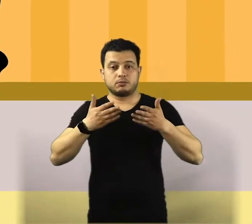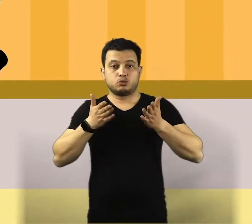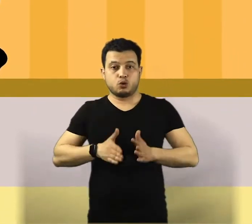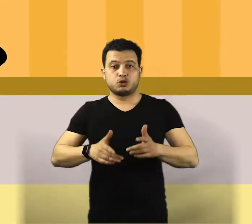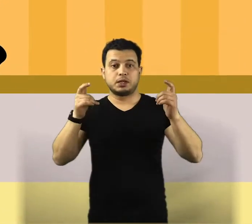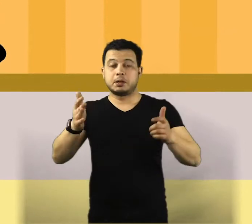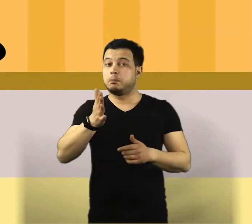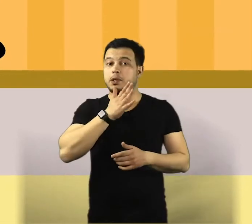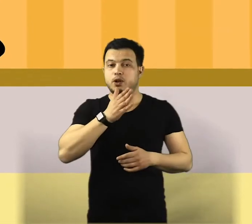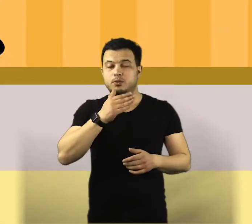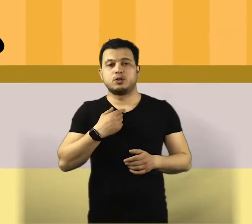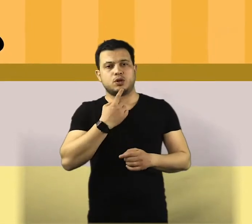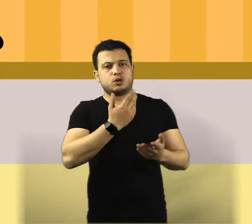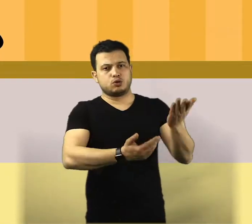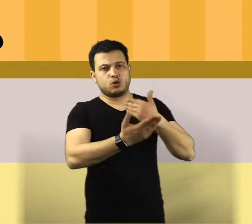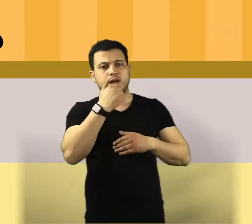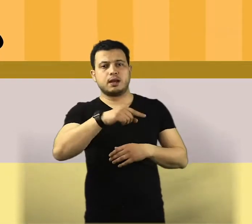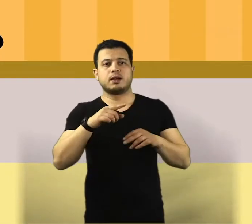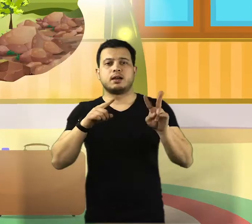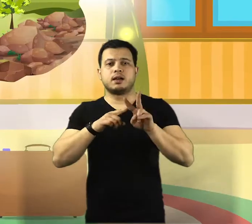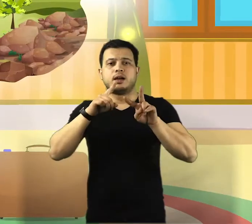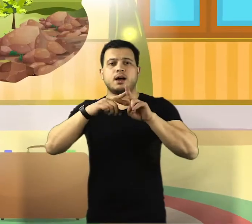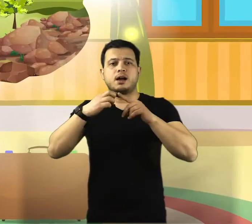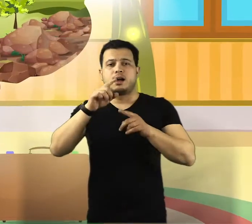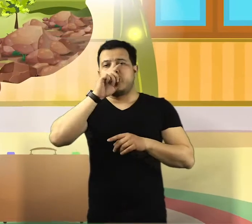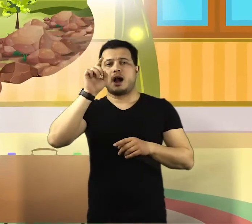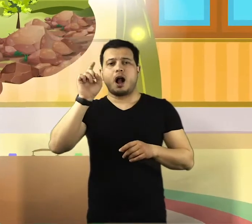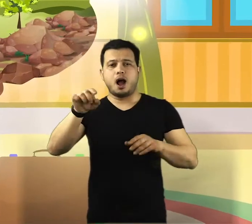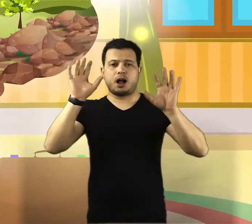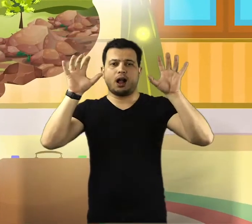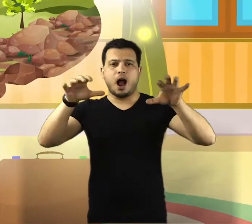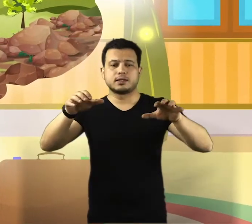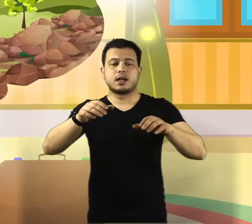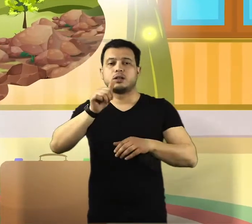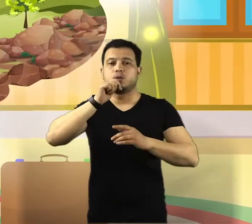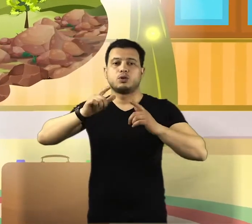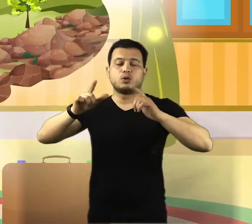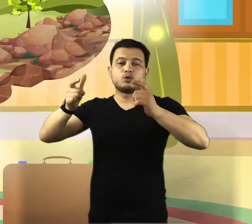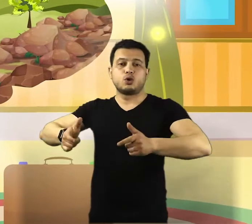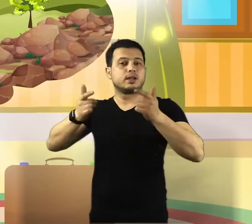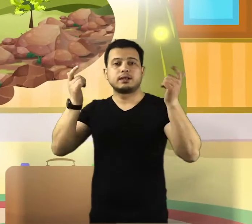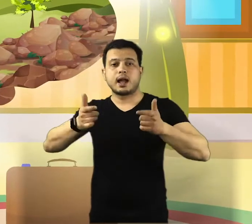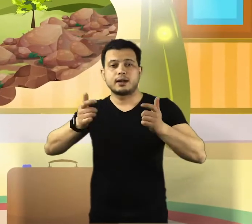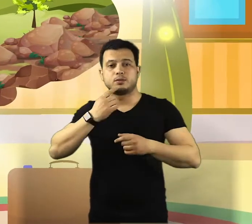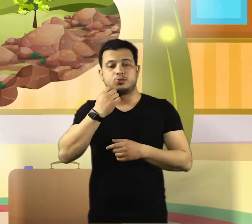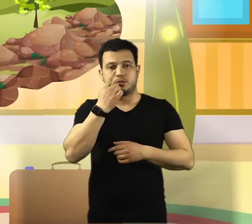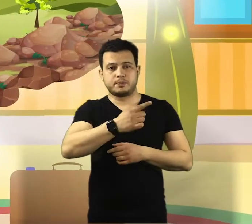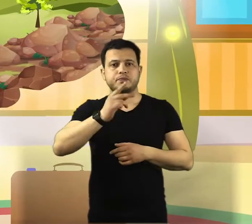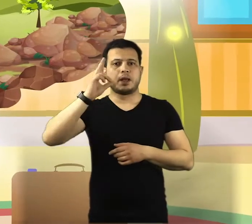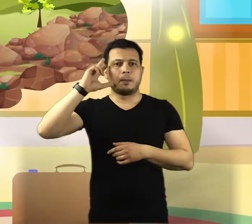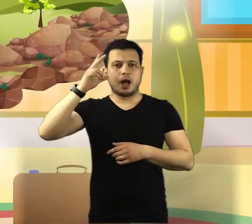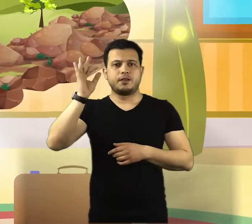Söyle bakalım Bilengi Kartal Gölü nerededir? O anda Bilengi sırasıyla mavi ve yeşil